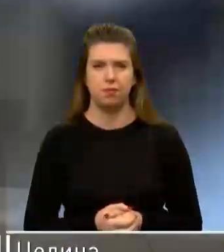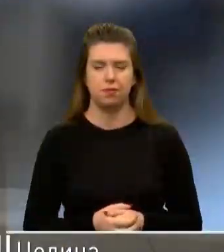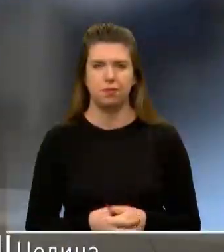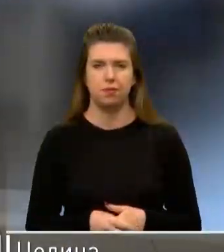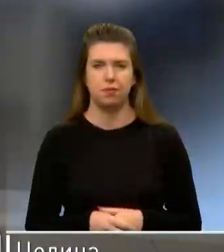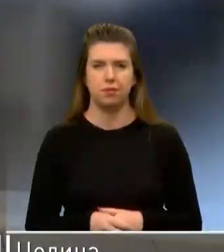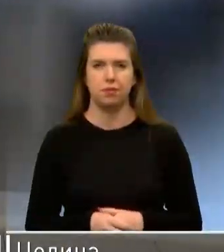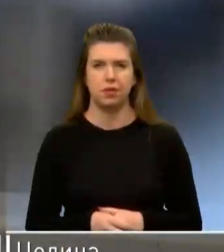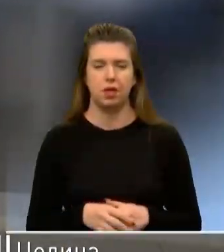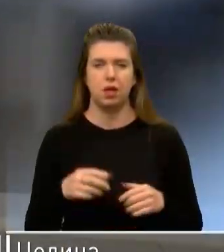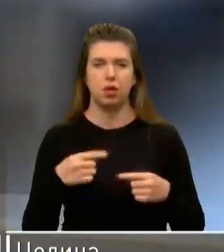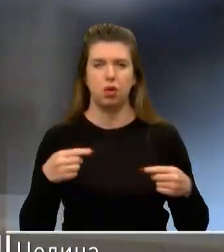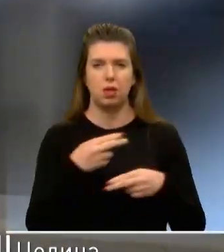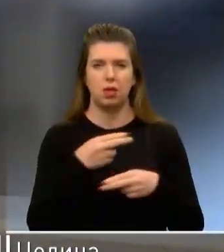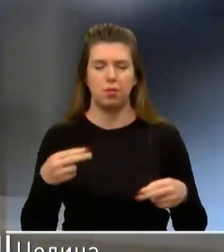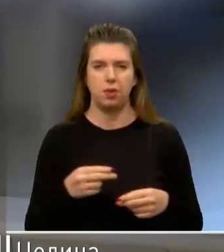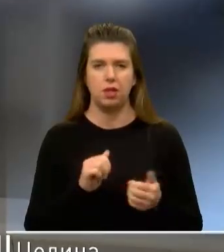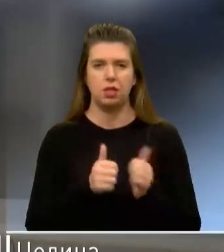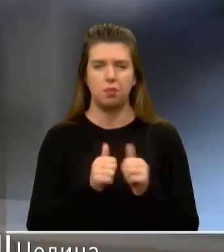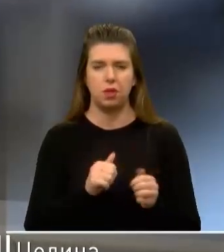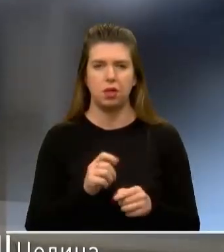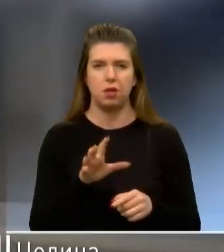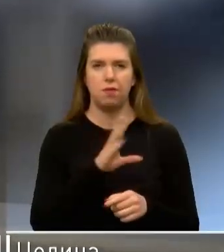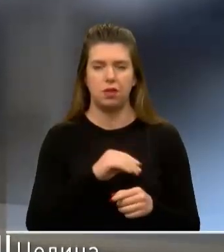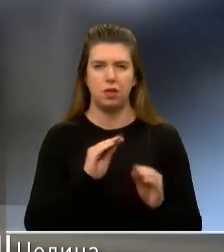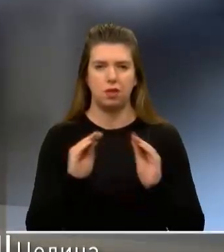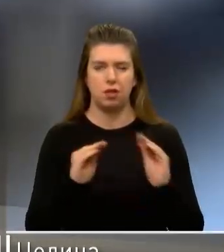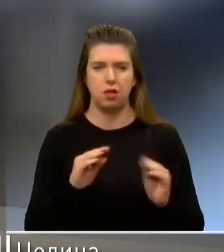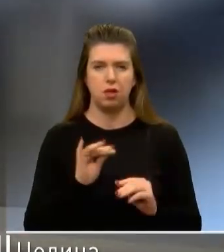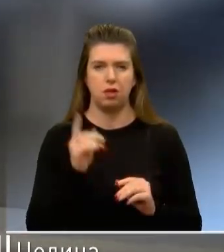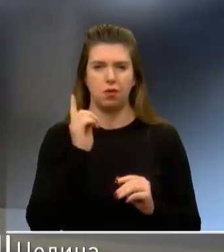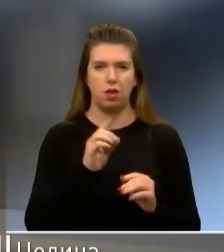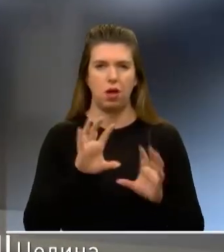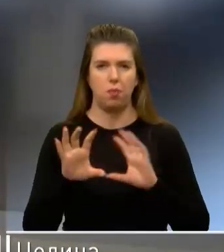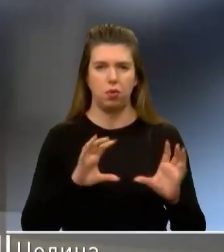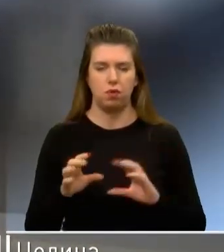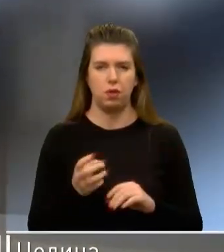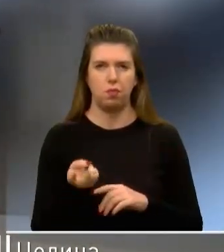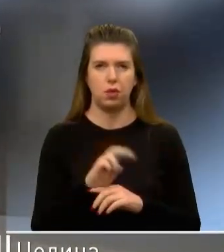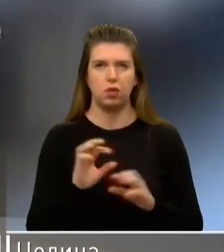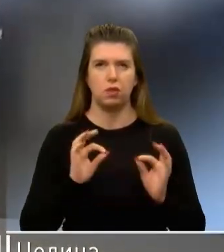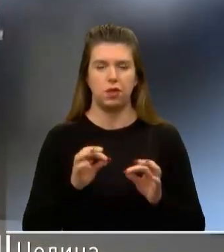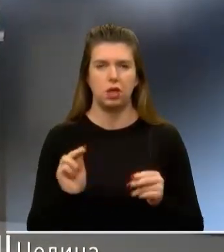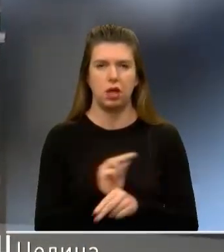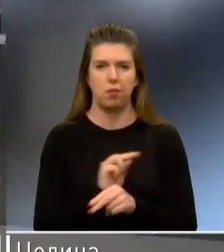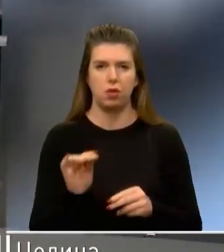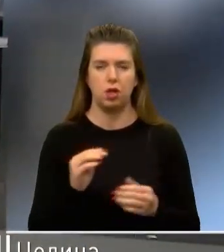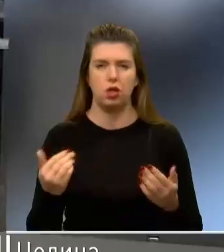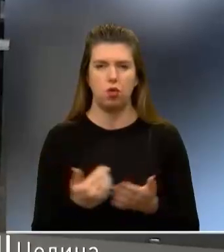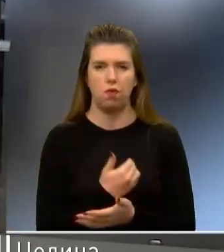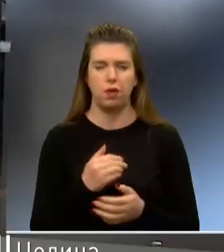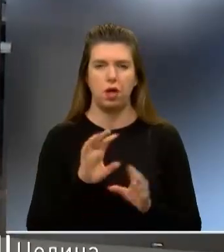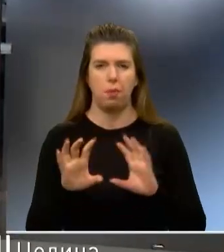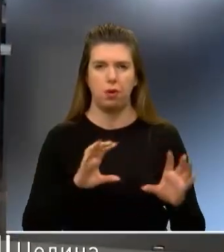надано к другим темам на смену уныло интерьеру и устаревшему оборудованию пришёл свежий ремонт и современные